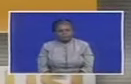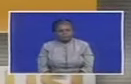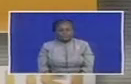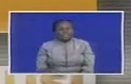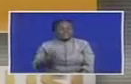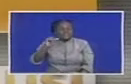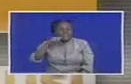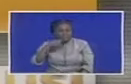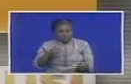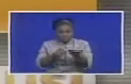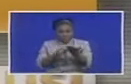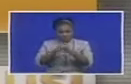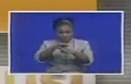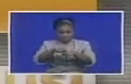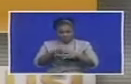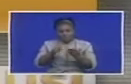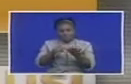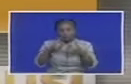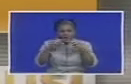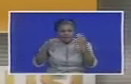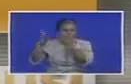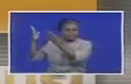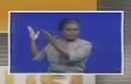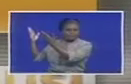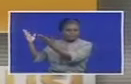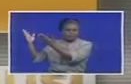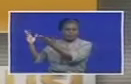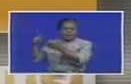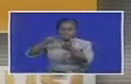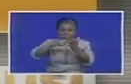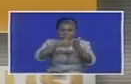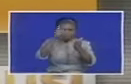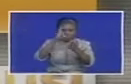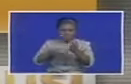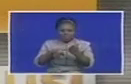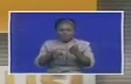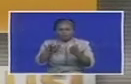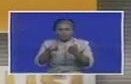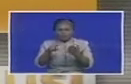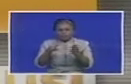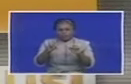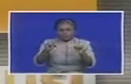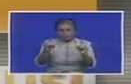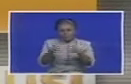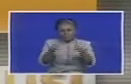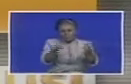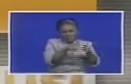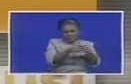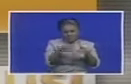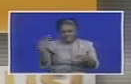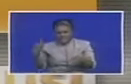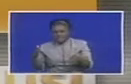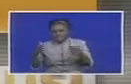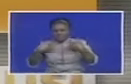Kwenye kamusi ya leo tunaangazia neno mithilisha. Mithilisha ni kitendo cha kufananisha watu, vitu,